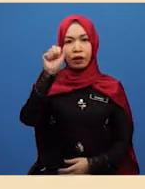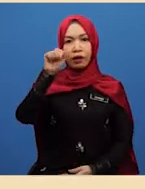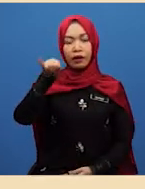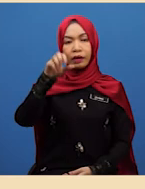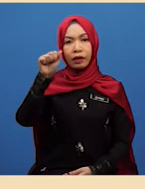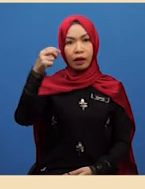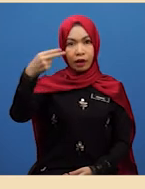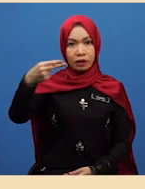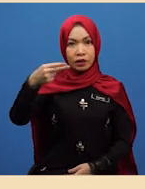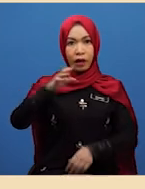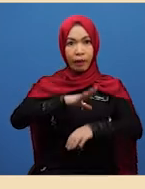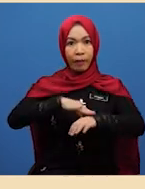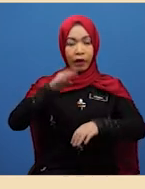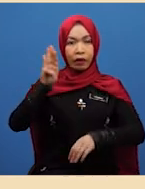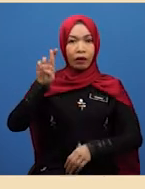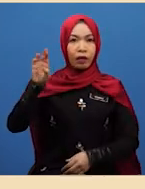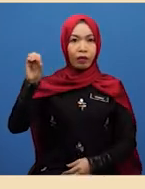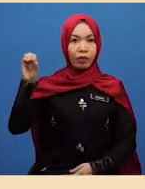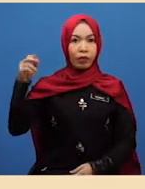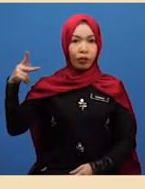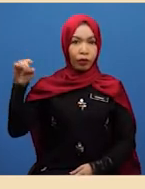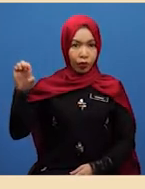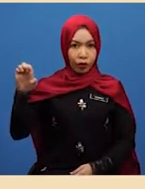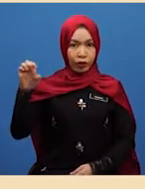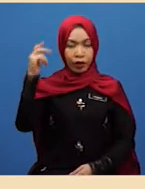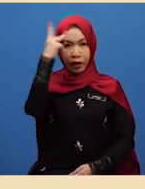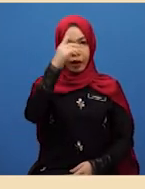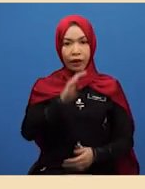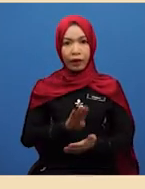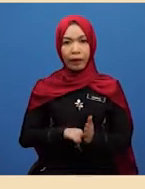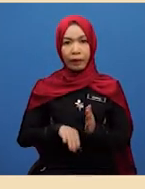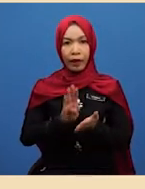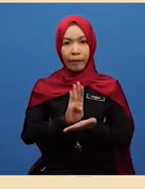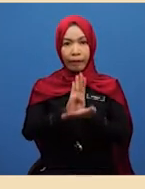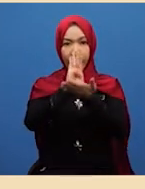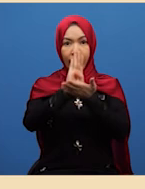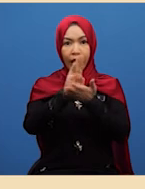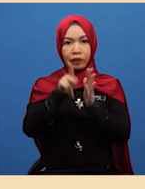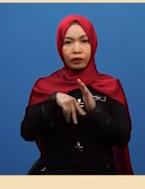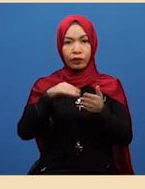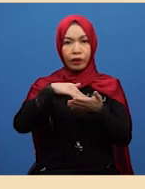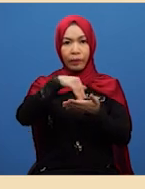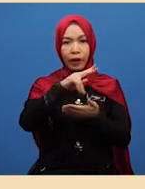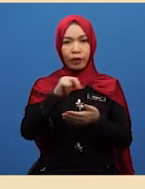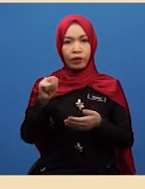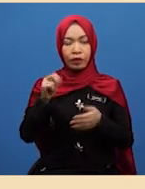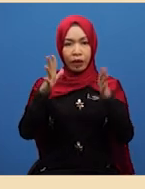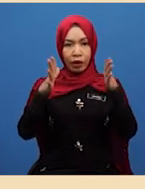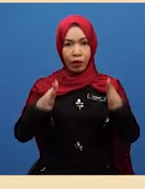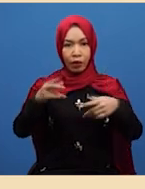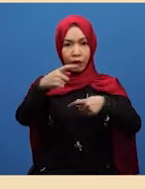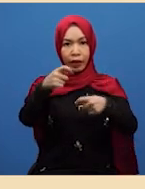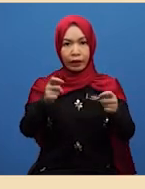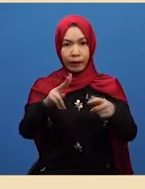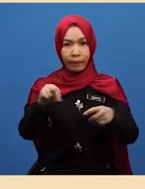$4,500 Spanyol setahun kerana membantu menghapuskan kebangkitan orang tempatan. Kawasan yang